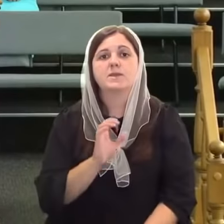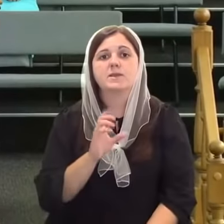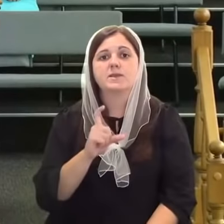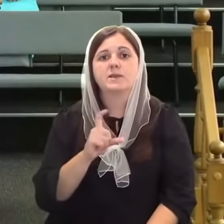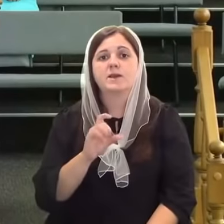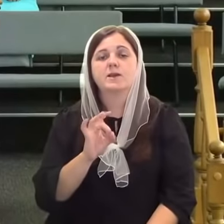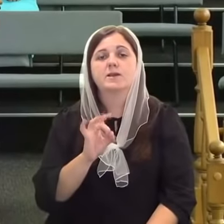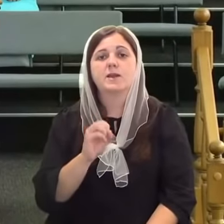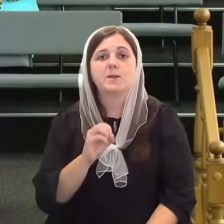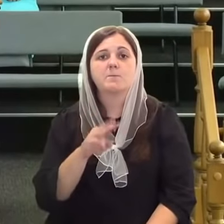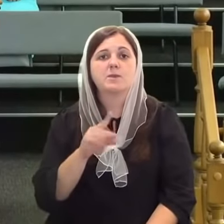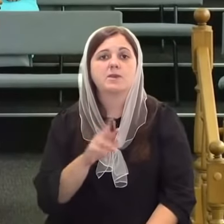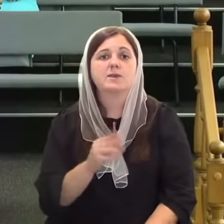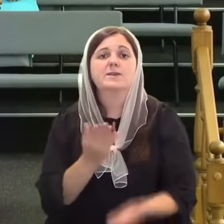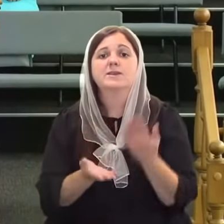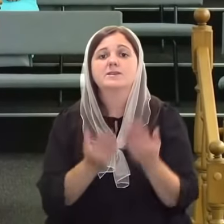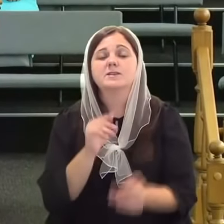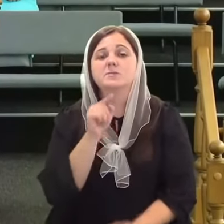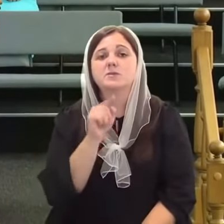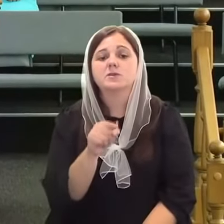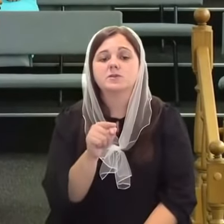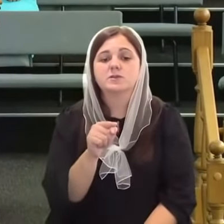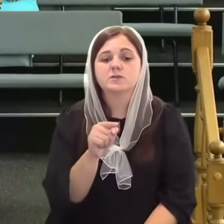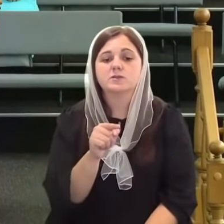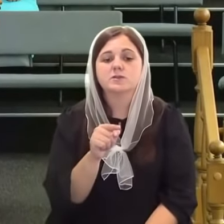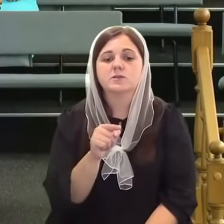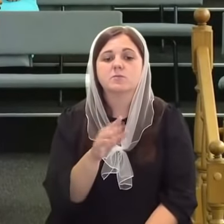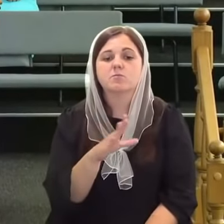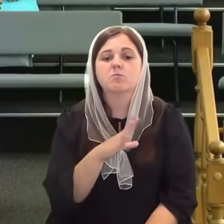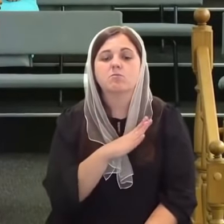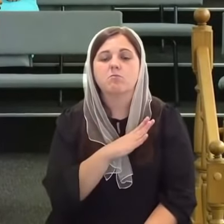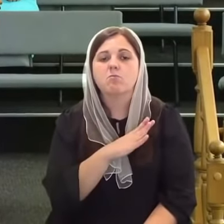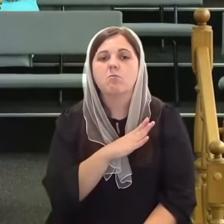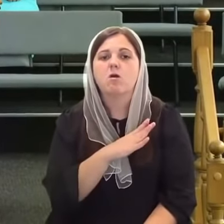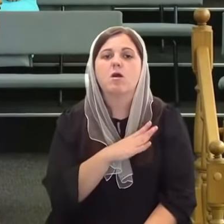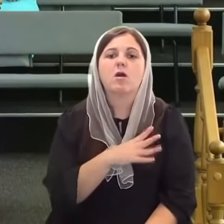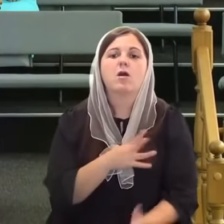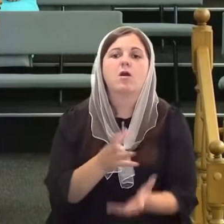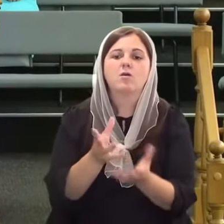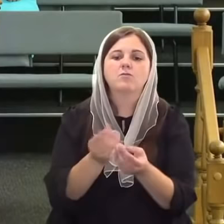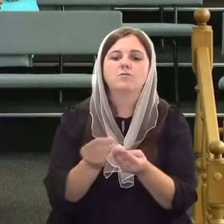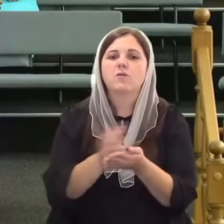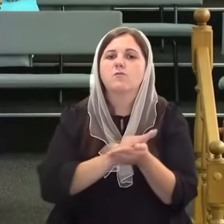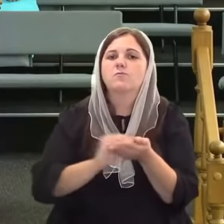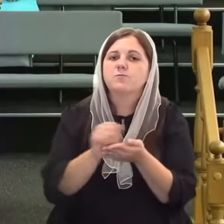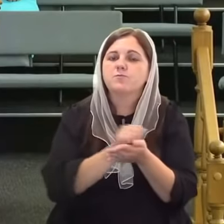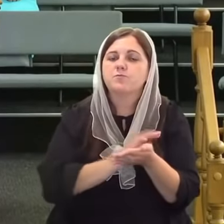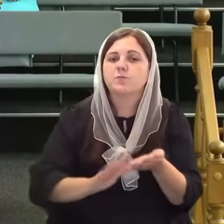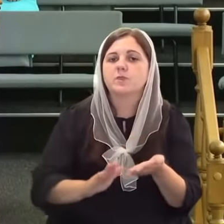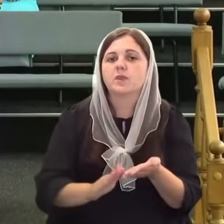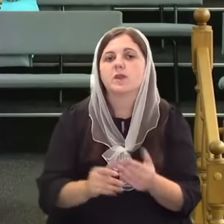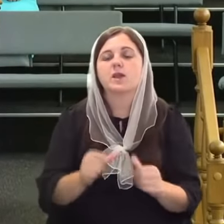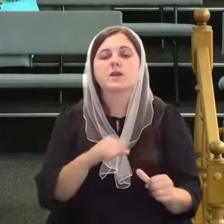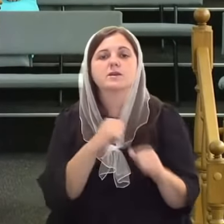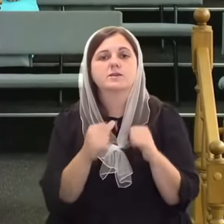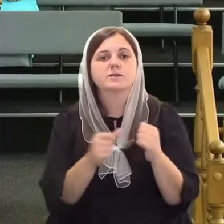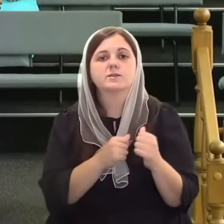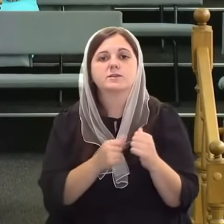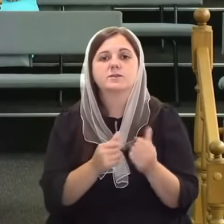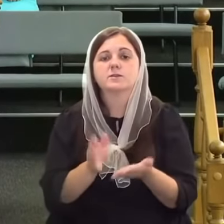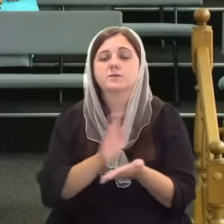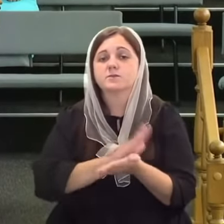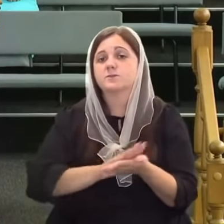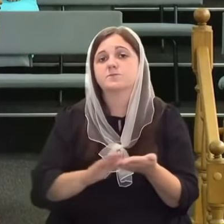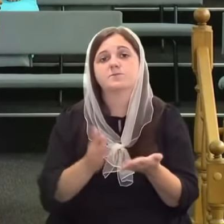если бы ты употребил много щелока и много мыла, несчастье твое отмечено предо